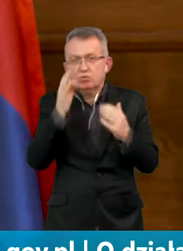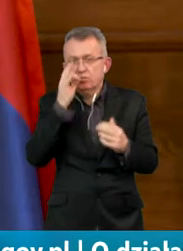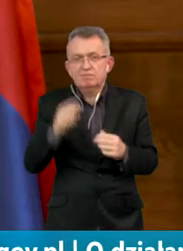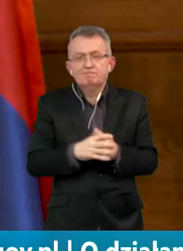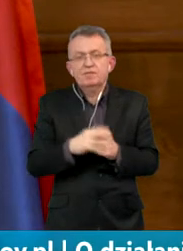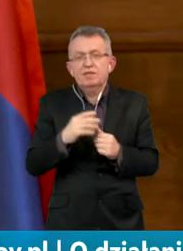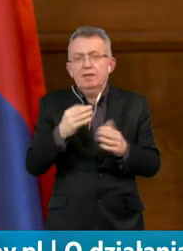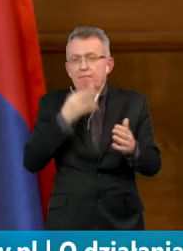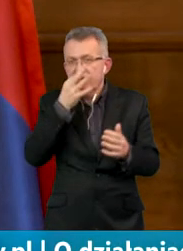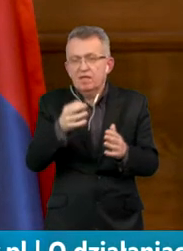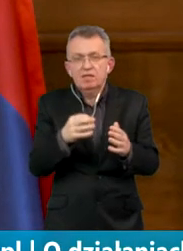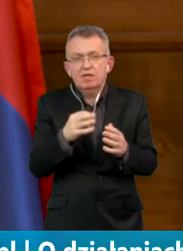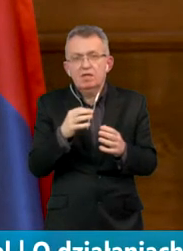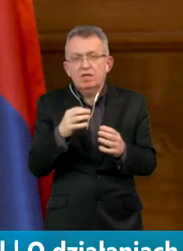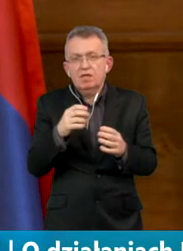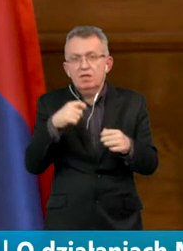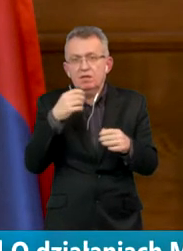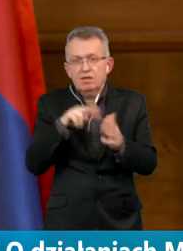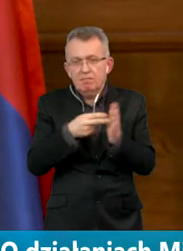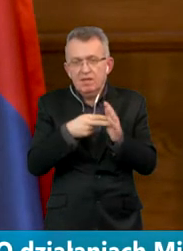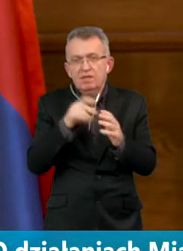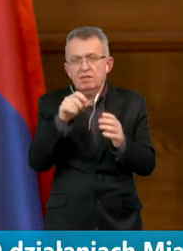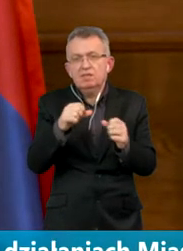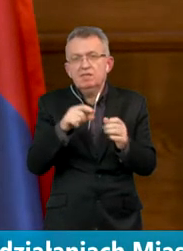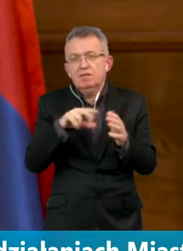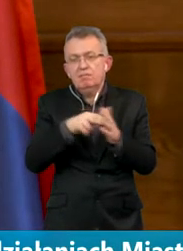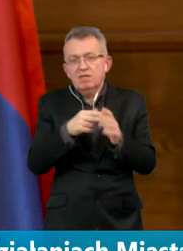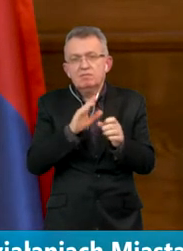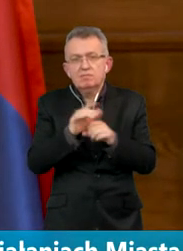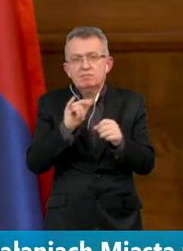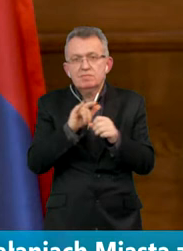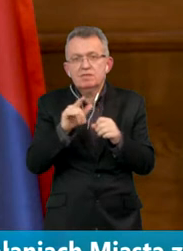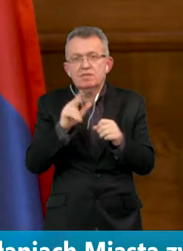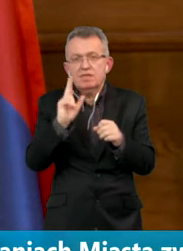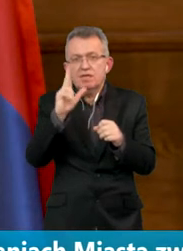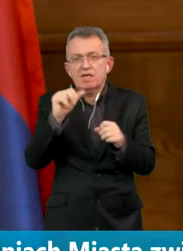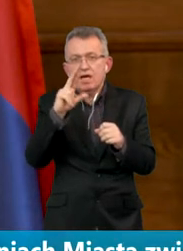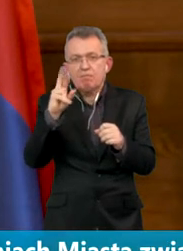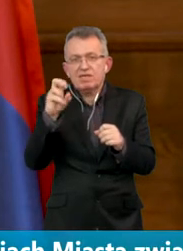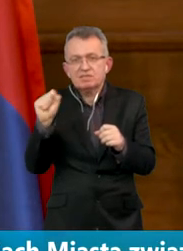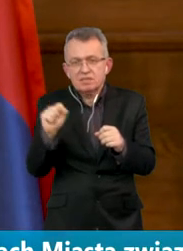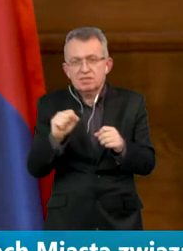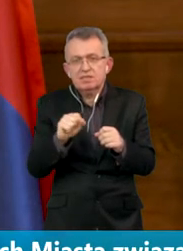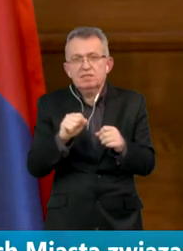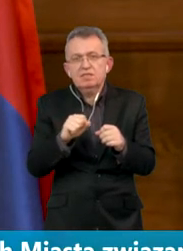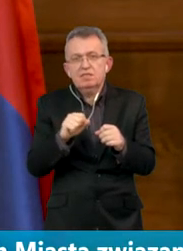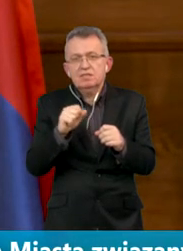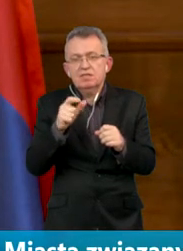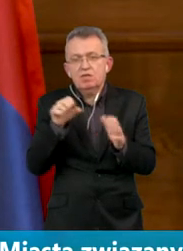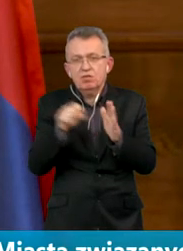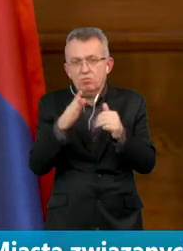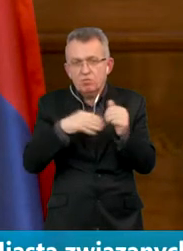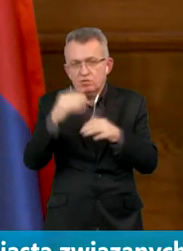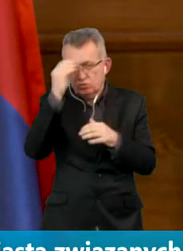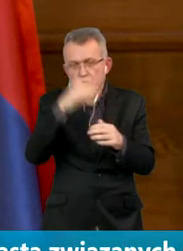prezydencie. Ponawiam pytanie dotyczące wprowadzenia planu zagospodarowania przestrzennego przez Sącińska Karpacka. I jeszcze jedno pytanie dotyczące budowy